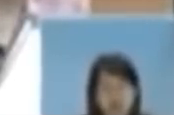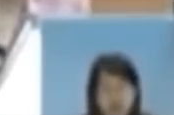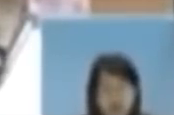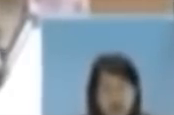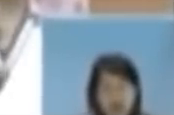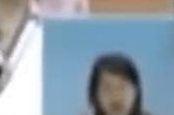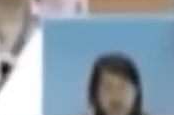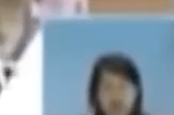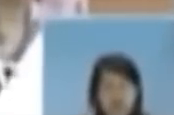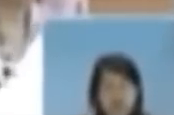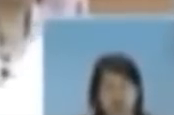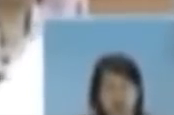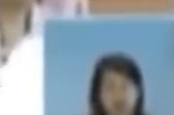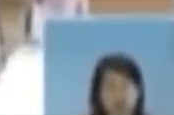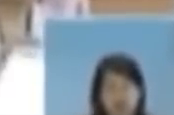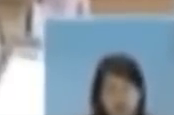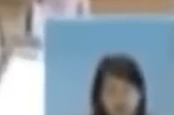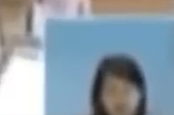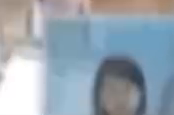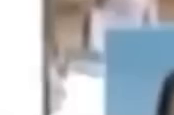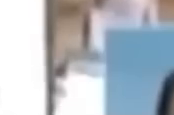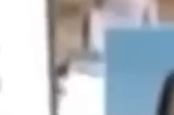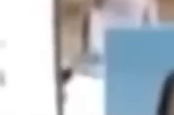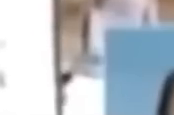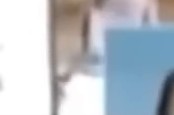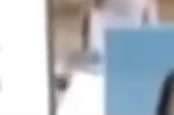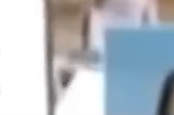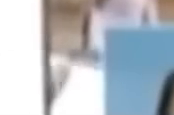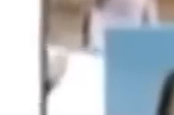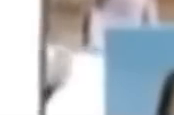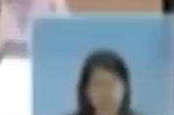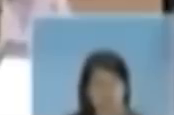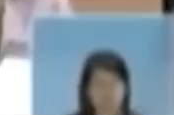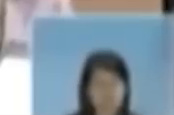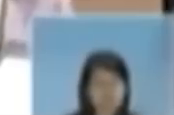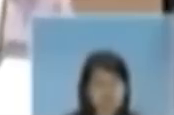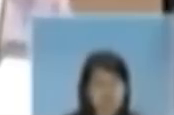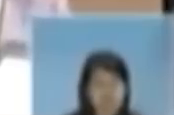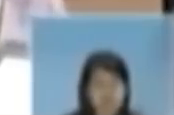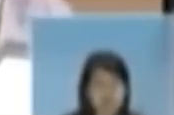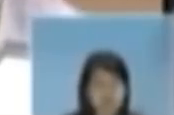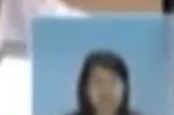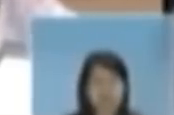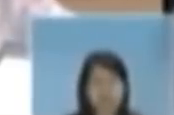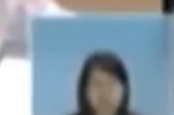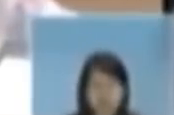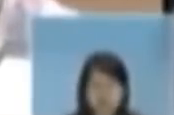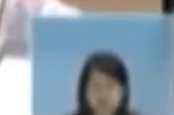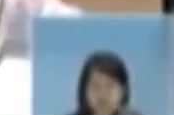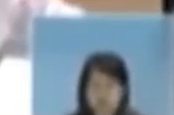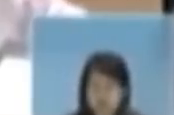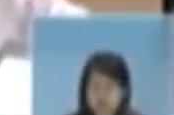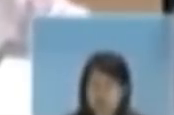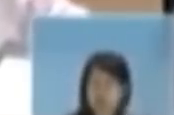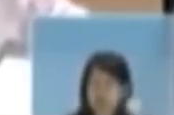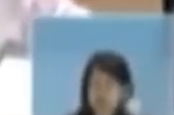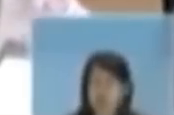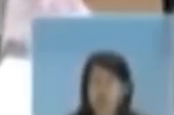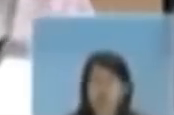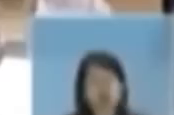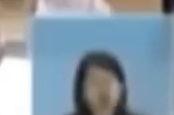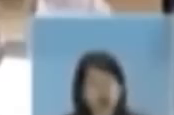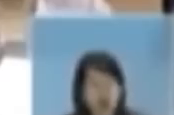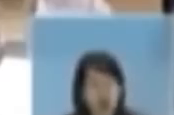ไปแล้ว 1.46 ล้านตันเป็นการโกหกฮะโกหกครับท่านประธานวิธีการที่เกิดขึ้นผมเชื่อว่าเป็นอิทธิพลของคนต่างประเท